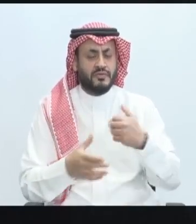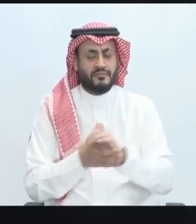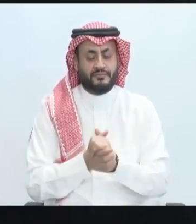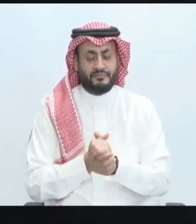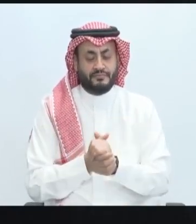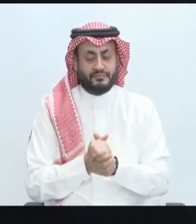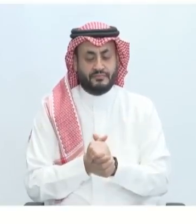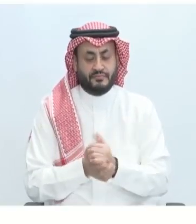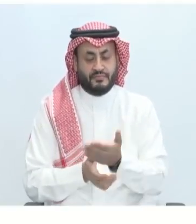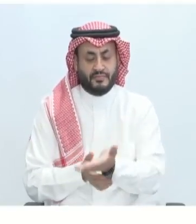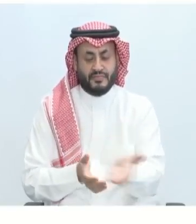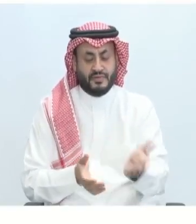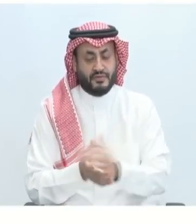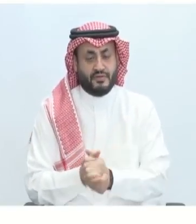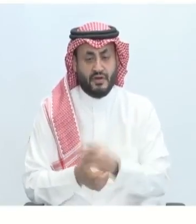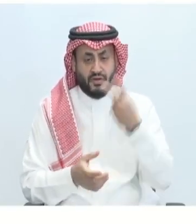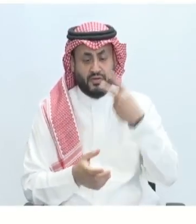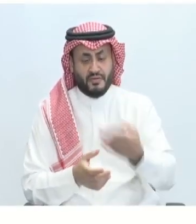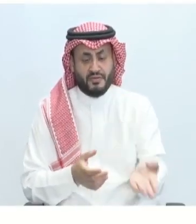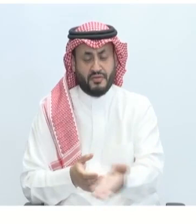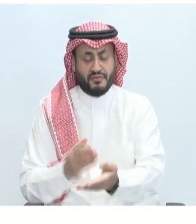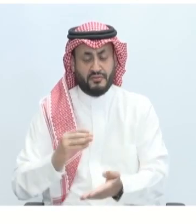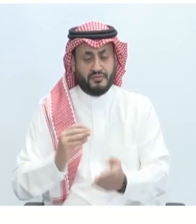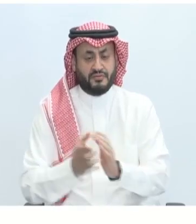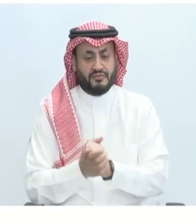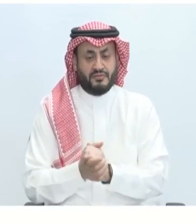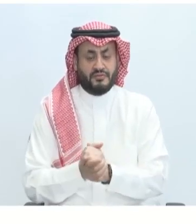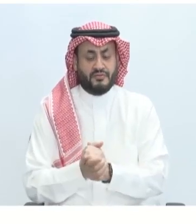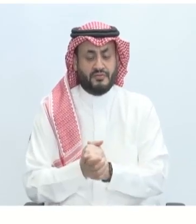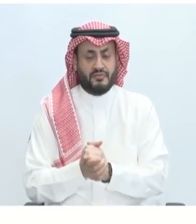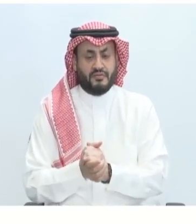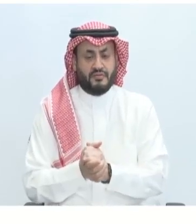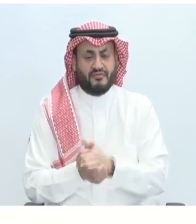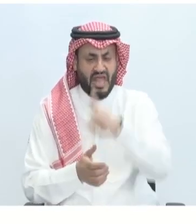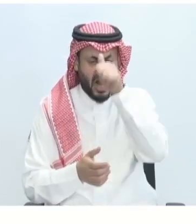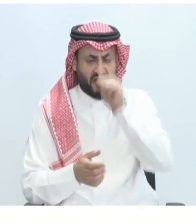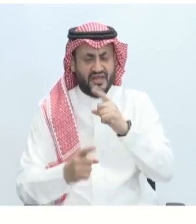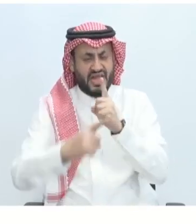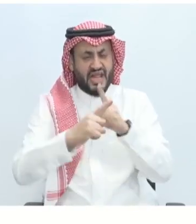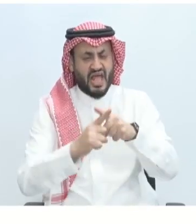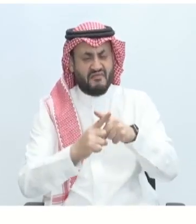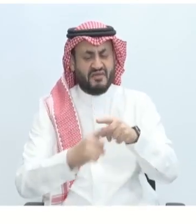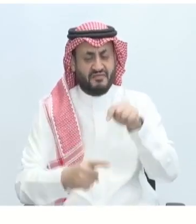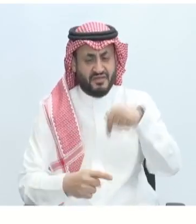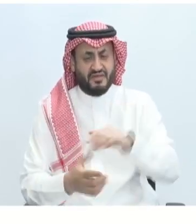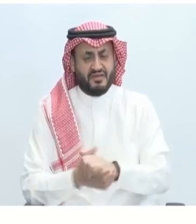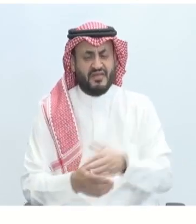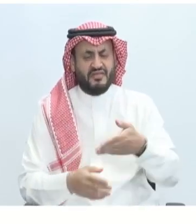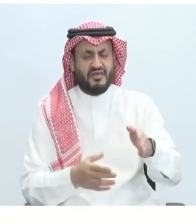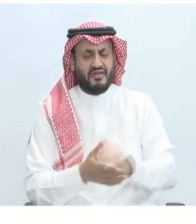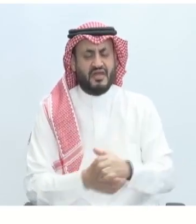احسنتم لانه يظهر في هذا اليوم غبن الكافر وخسارته في تركه